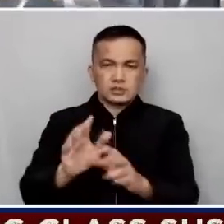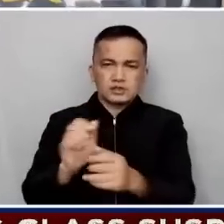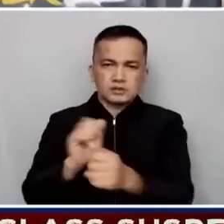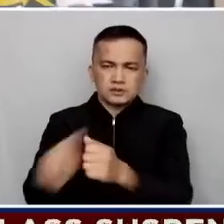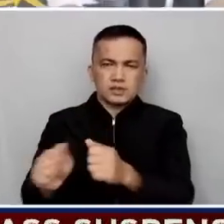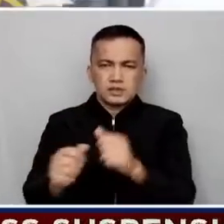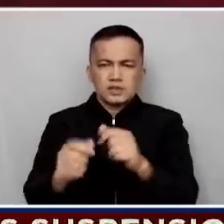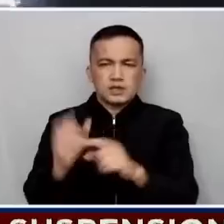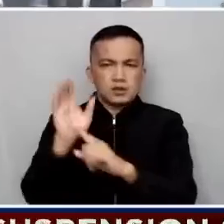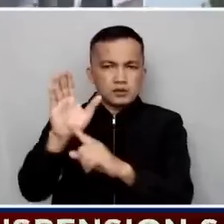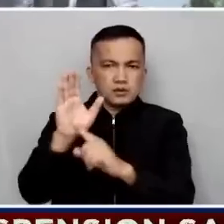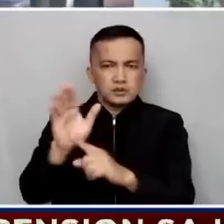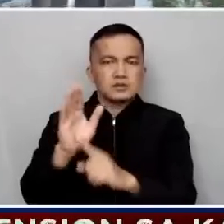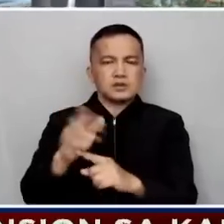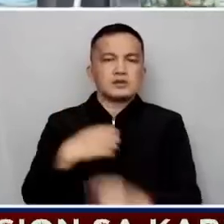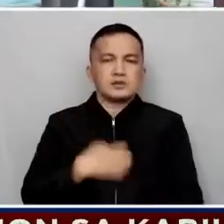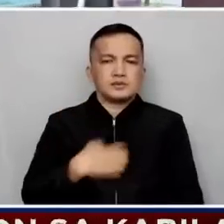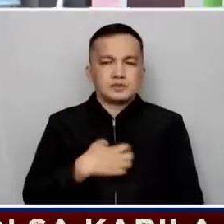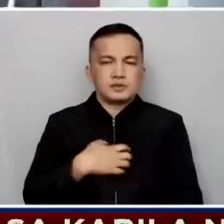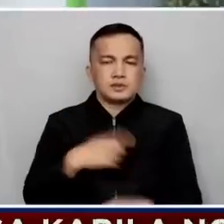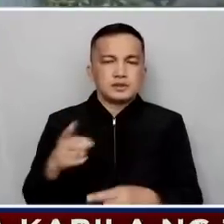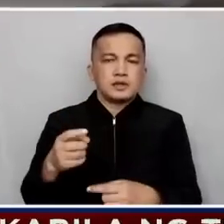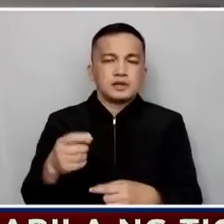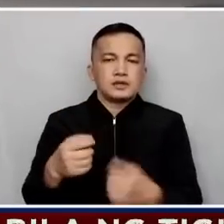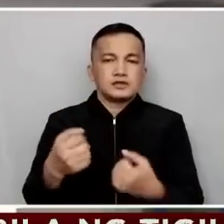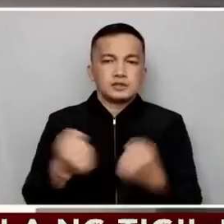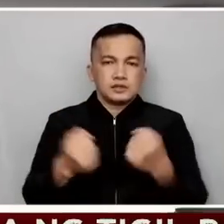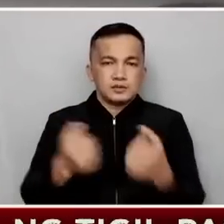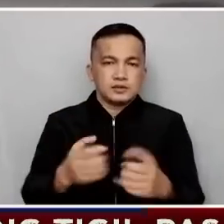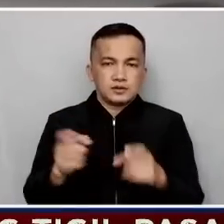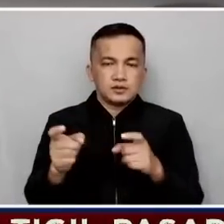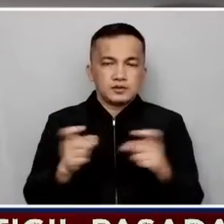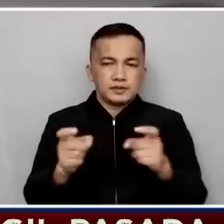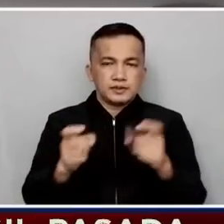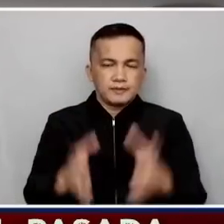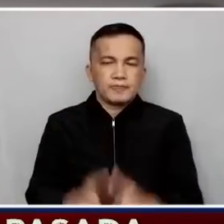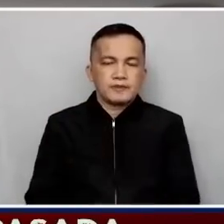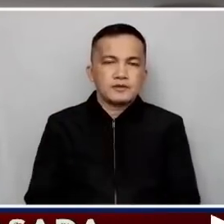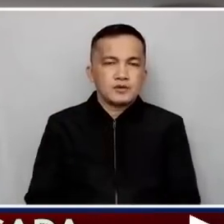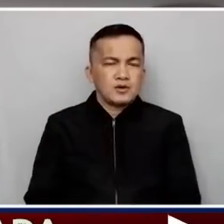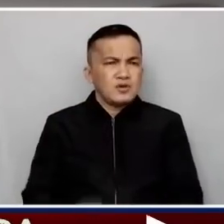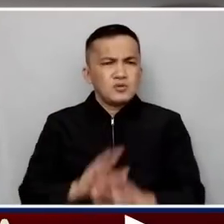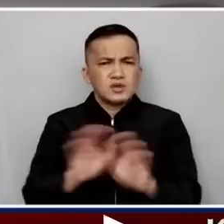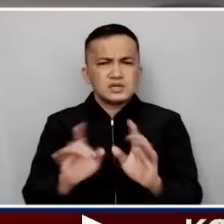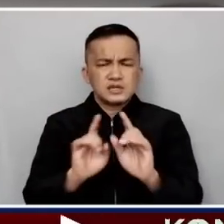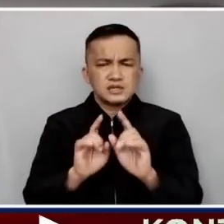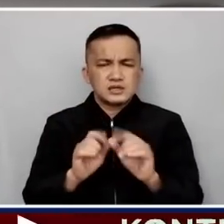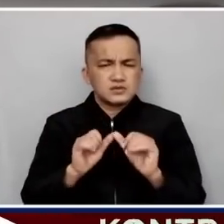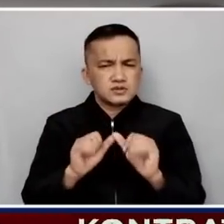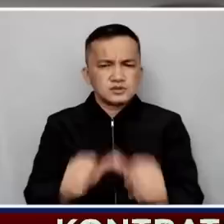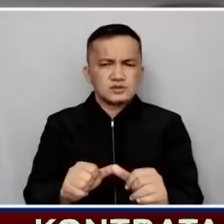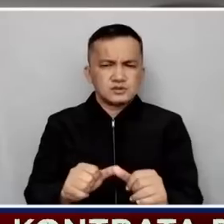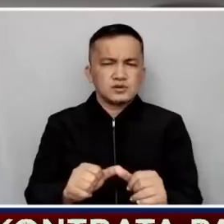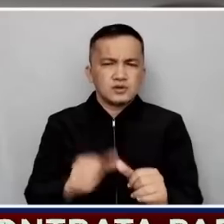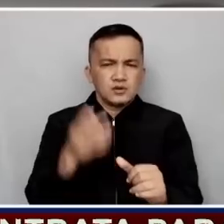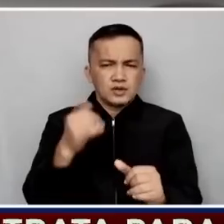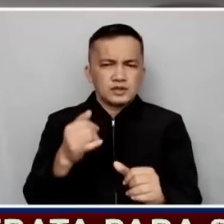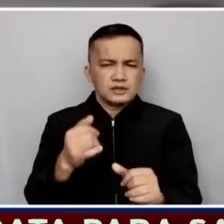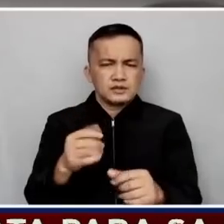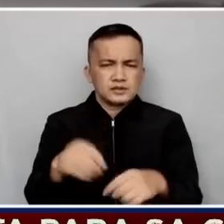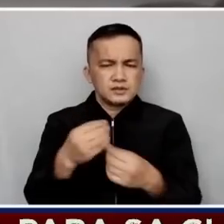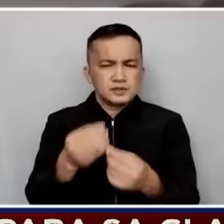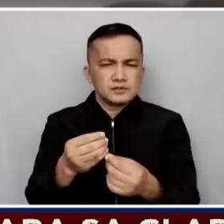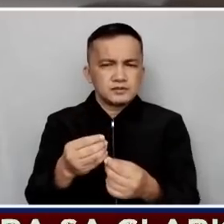tigil pasada ang hinaing ng mga chopper at operator. Huwag niyo nang ituloy dahil nagkaroon naman ng magandang